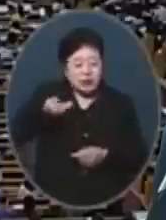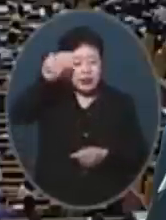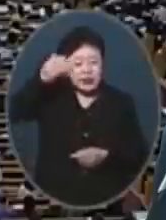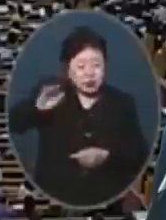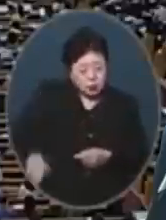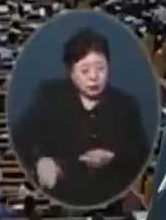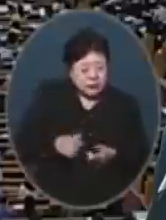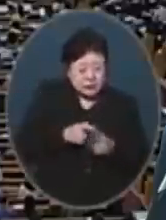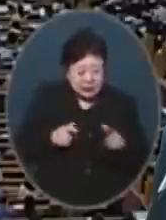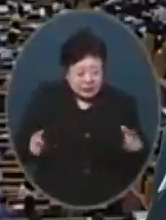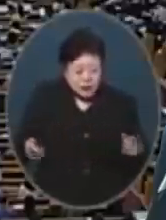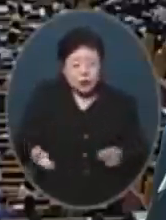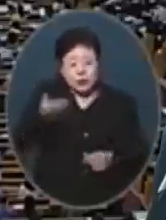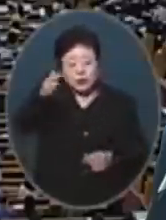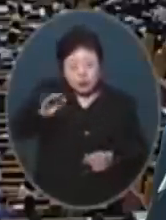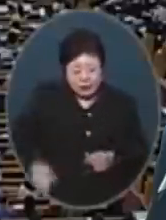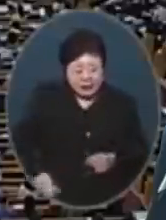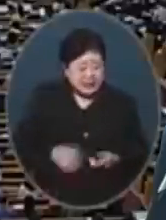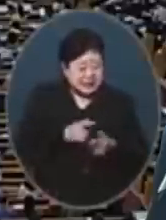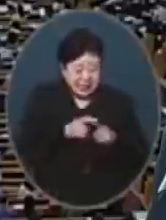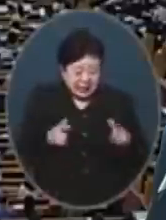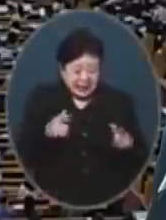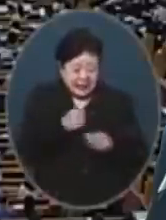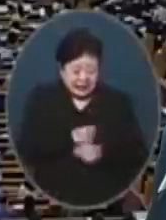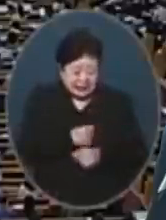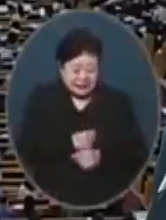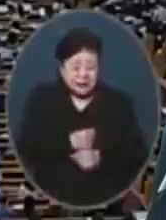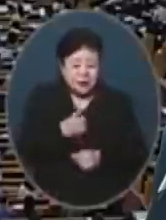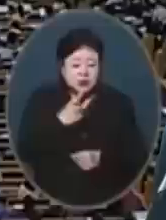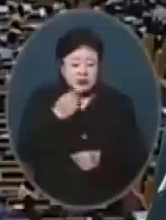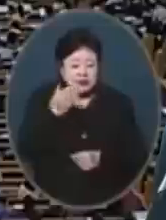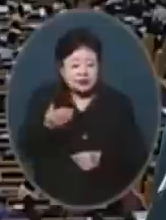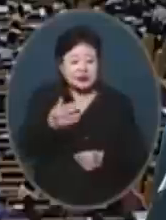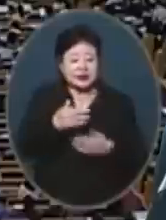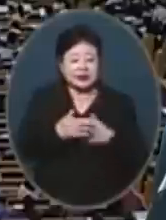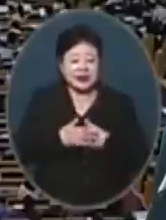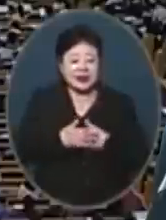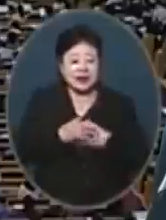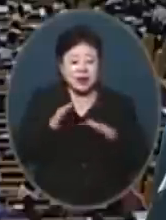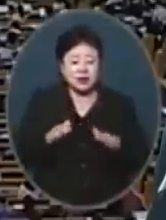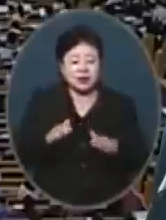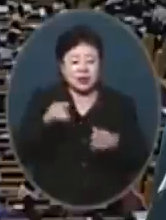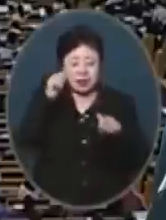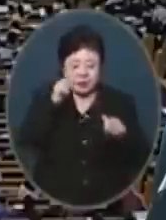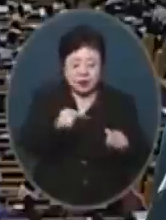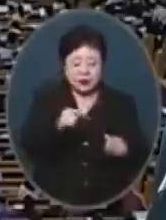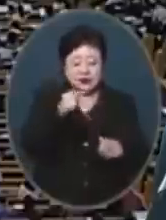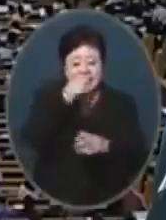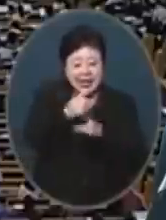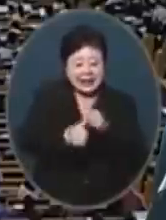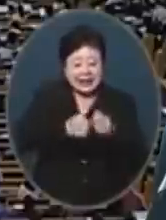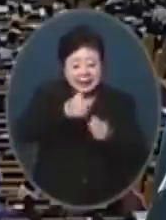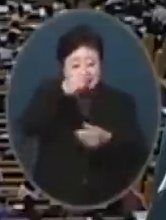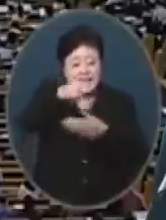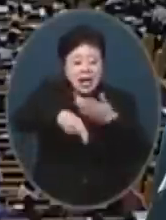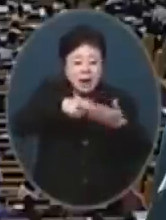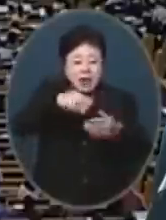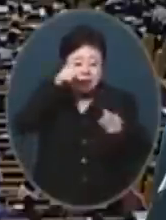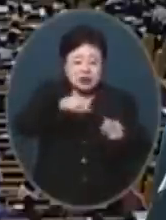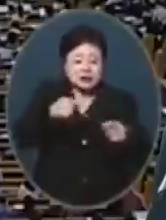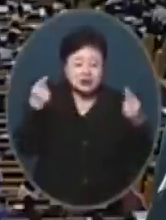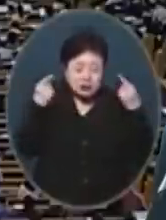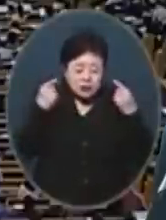되지 않게 하시며 위에만 있고 아래에 있지 않게 하시리니 오직 너는 내가 오늘 내게 명령하는 내 하나님